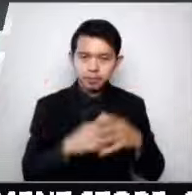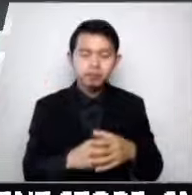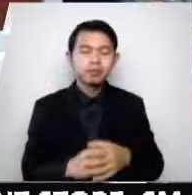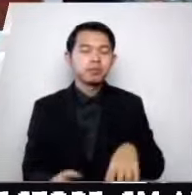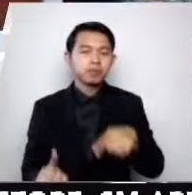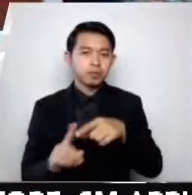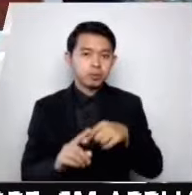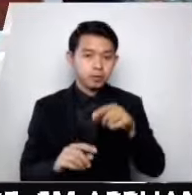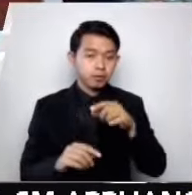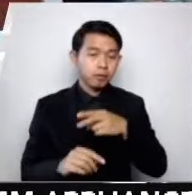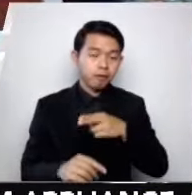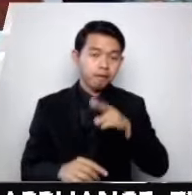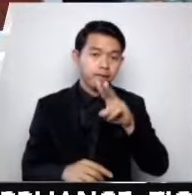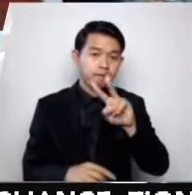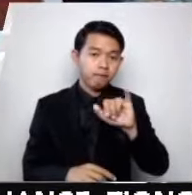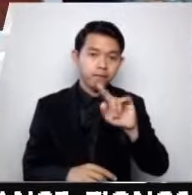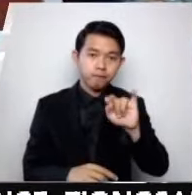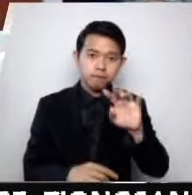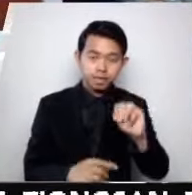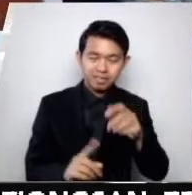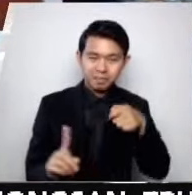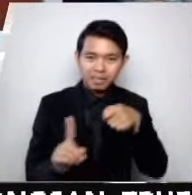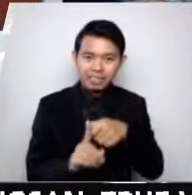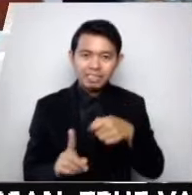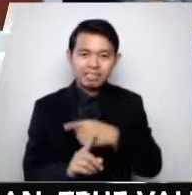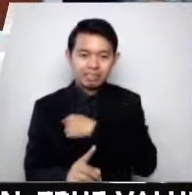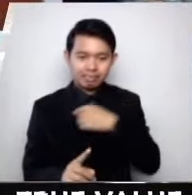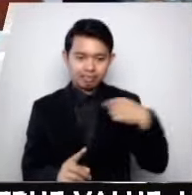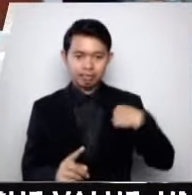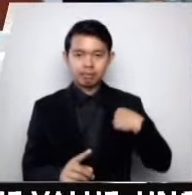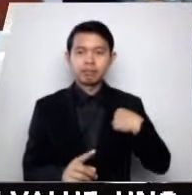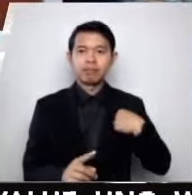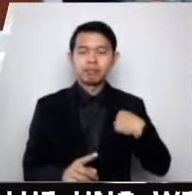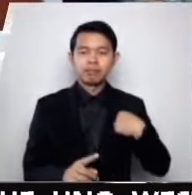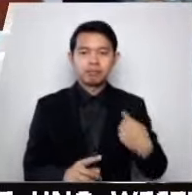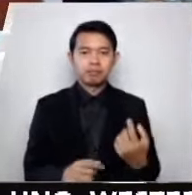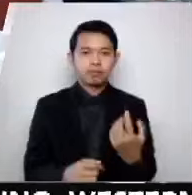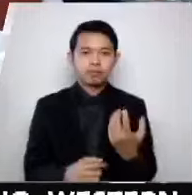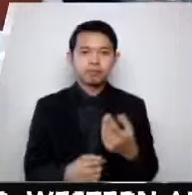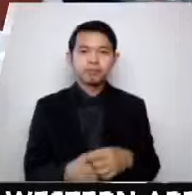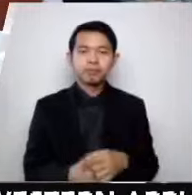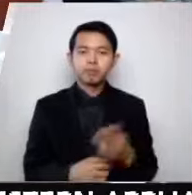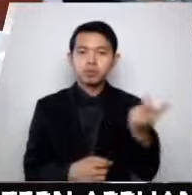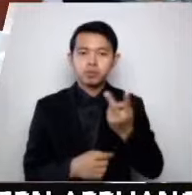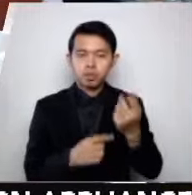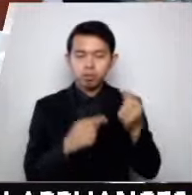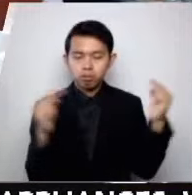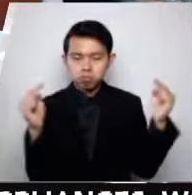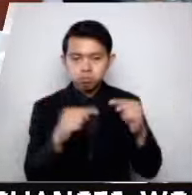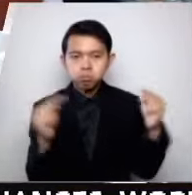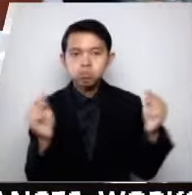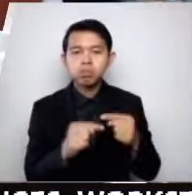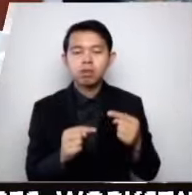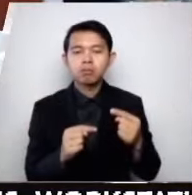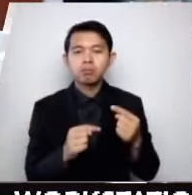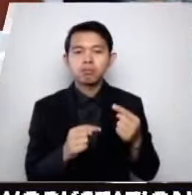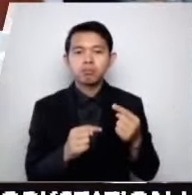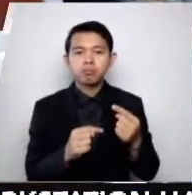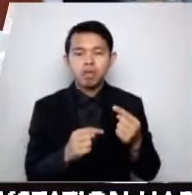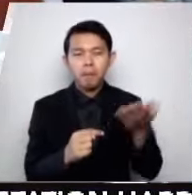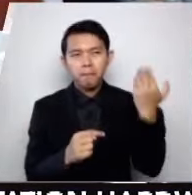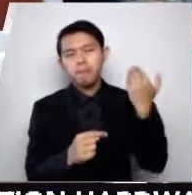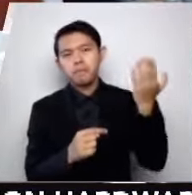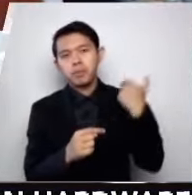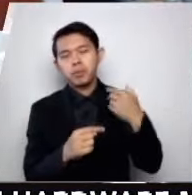biktima. Itong suspect natin ay nakaalitan niya. May previous na alitan siya doon sa biktim